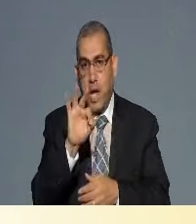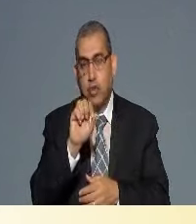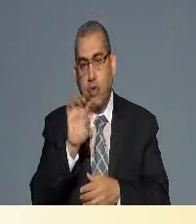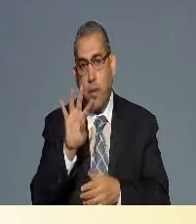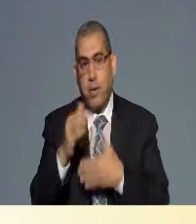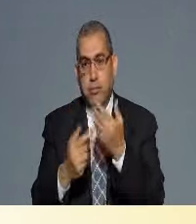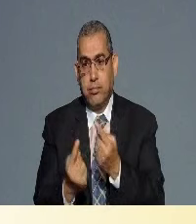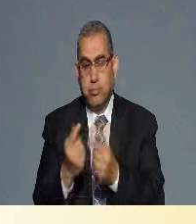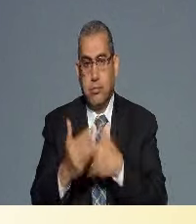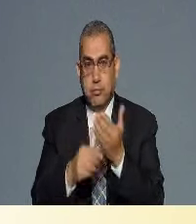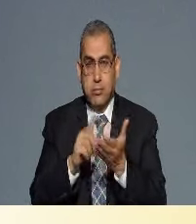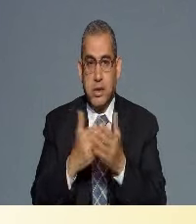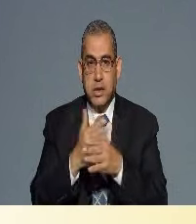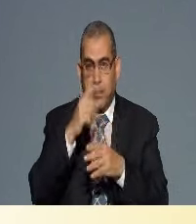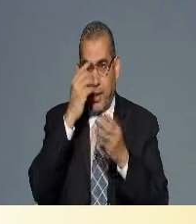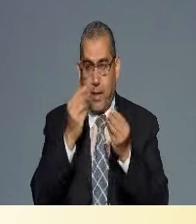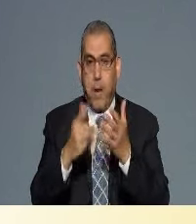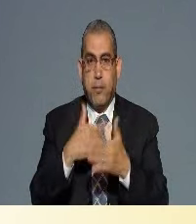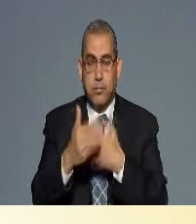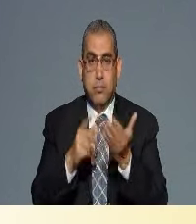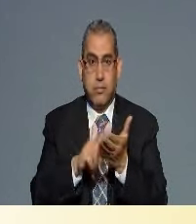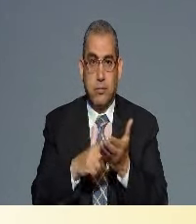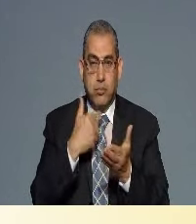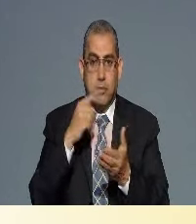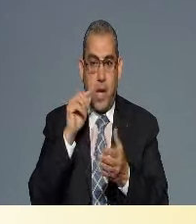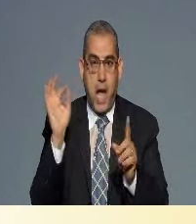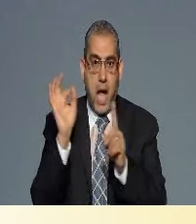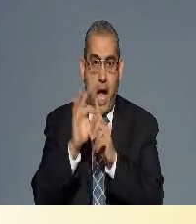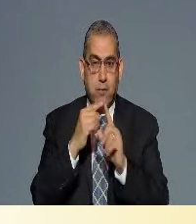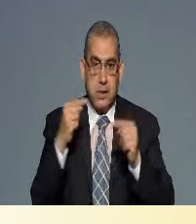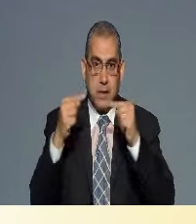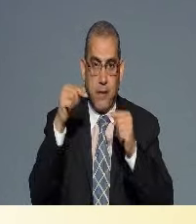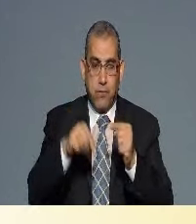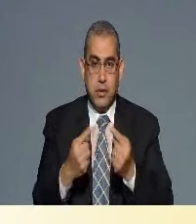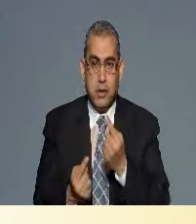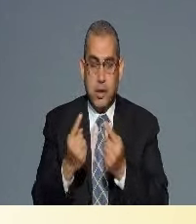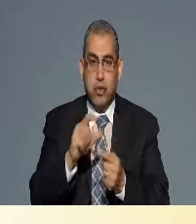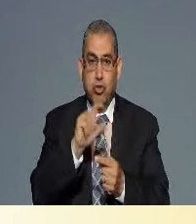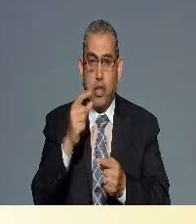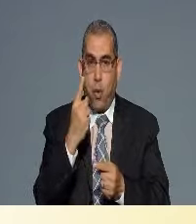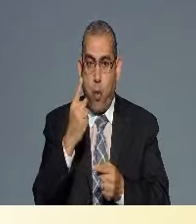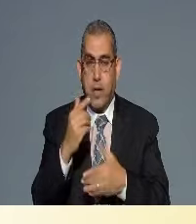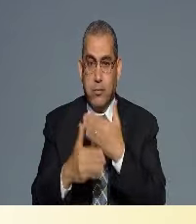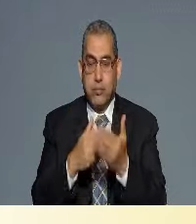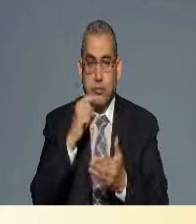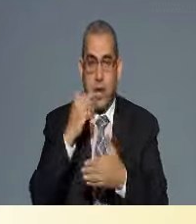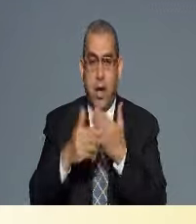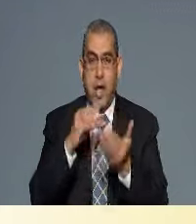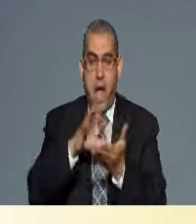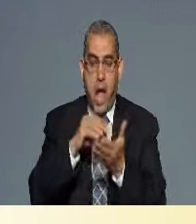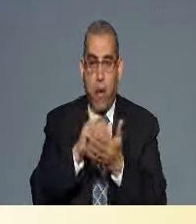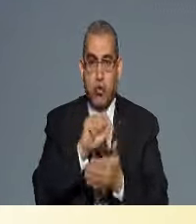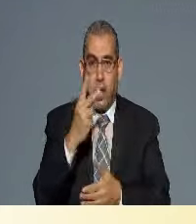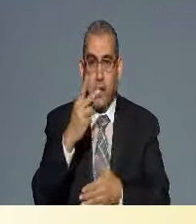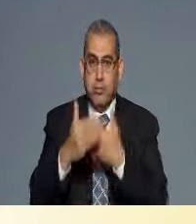عشان نسبة الرطوبة، فهنا نقدر ان احنا ندخل هذا التحدي ان احنا نزرع في شهر يناير يناير في آخر يناير في أول فبراير عشان